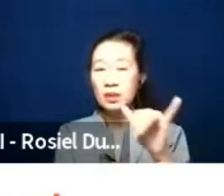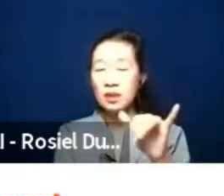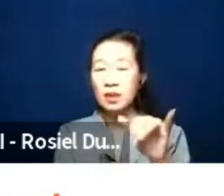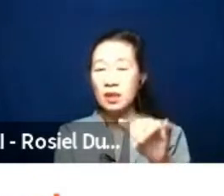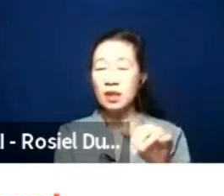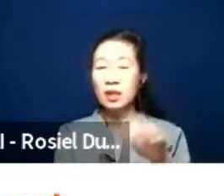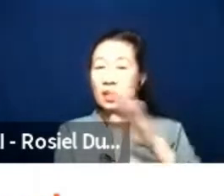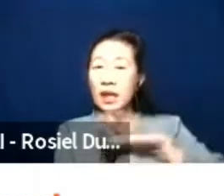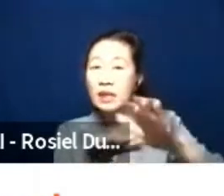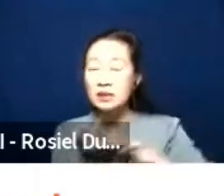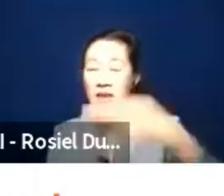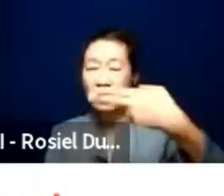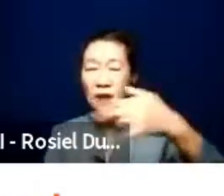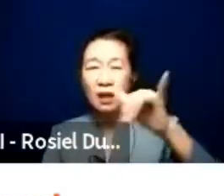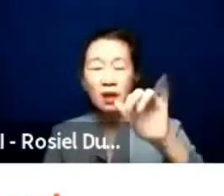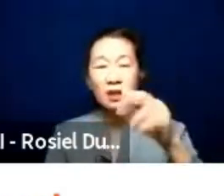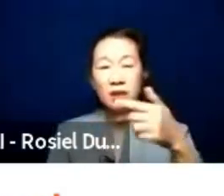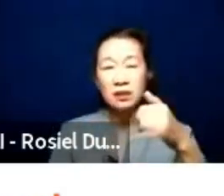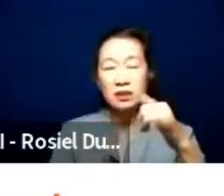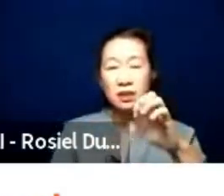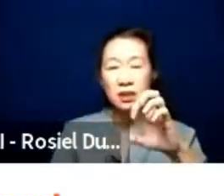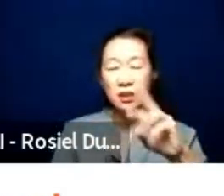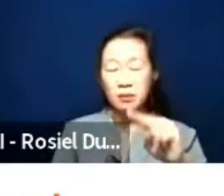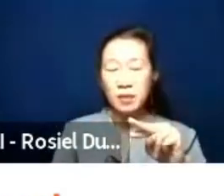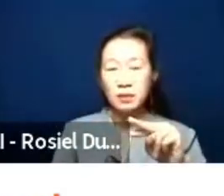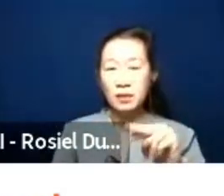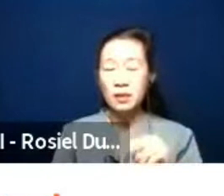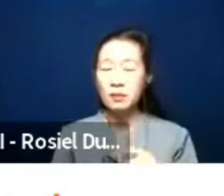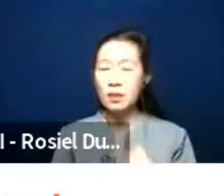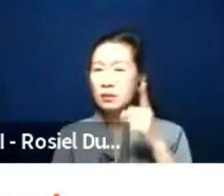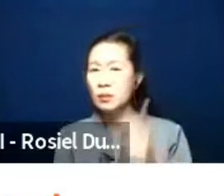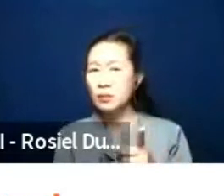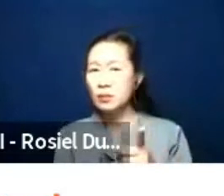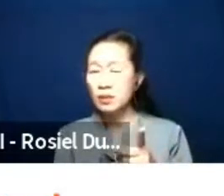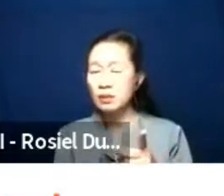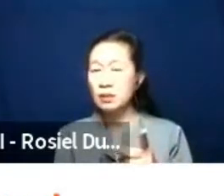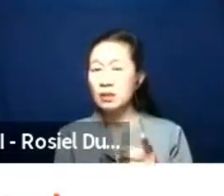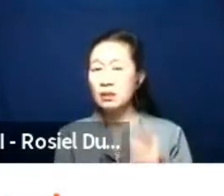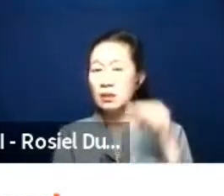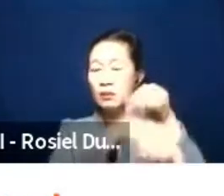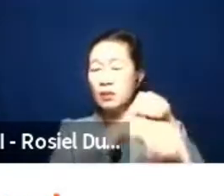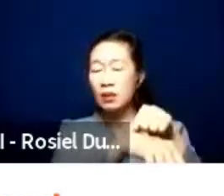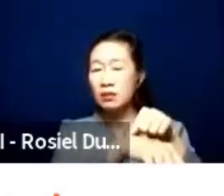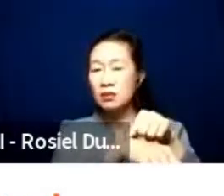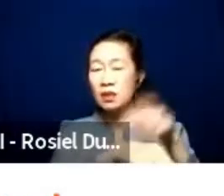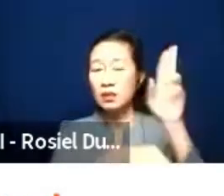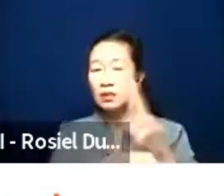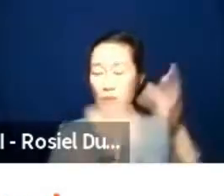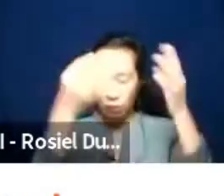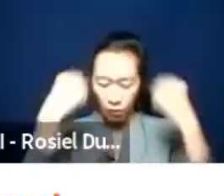hygiene, tulad ng pagdating ng tama sa oras, yung punctuality, pagdamit ng maayos,